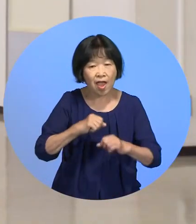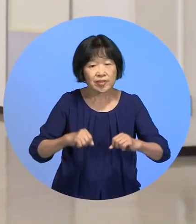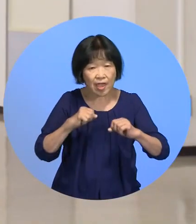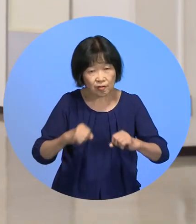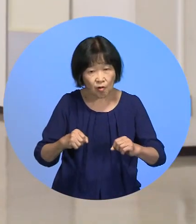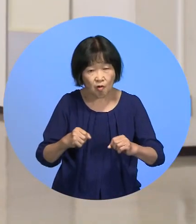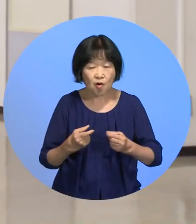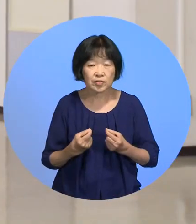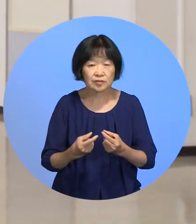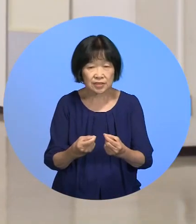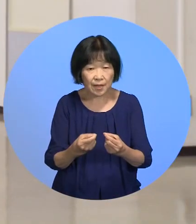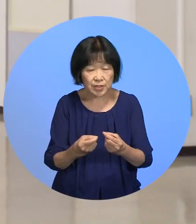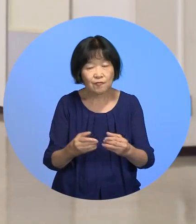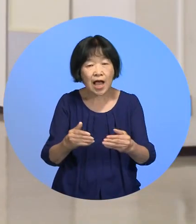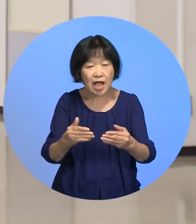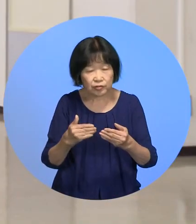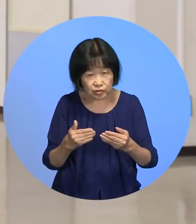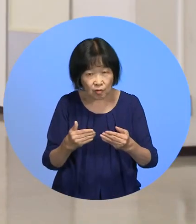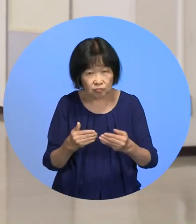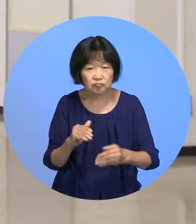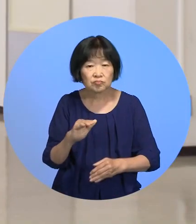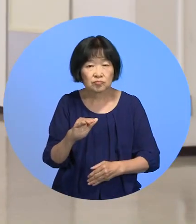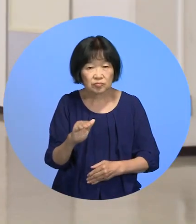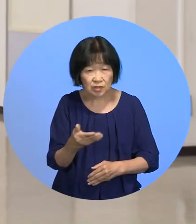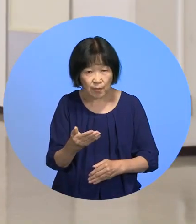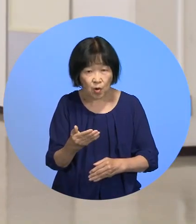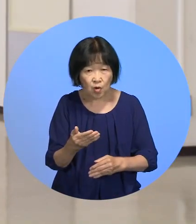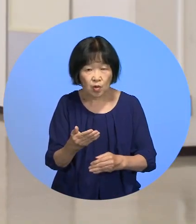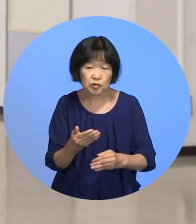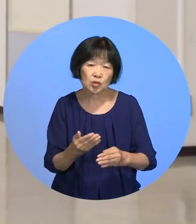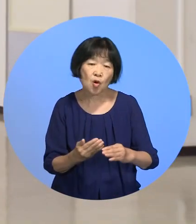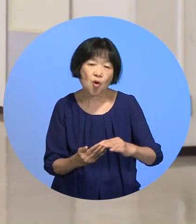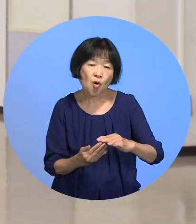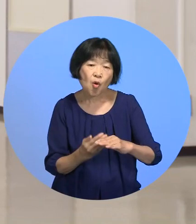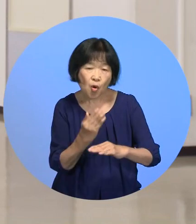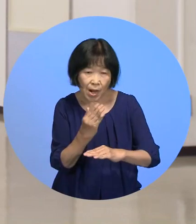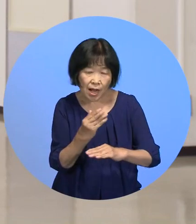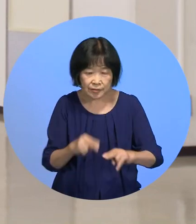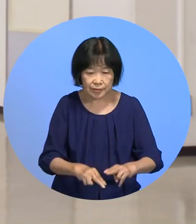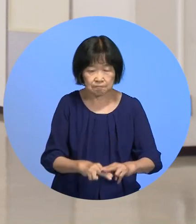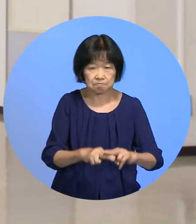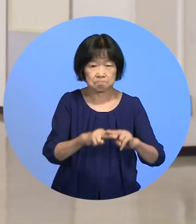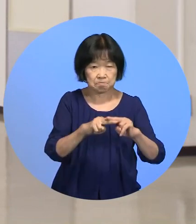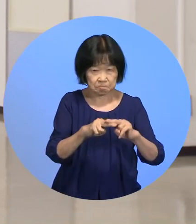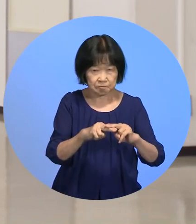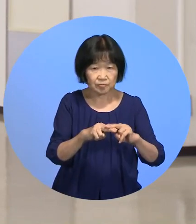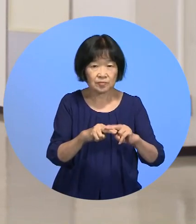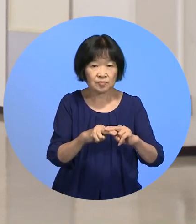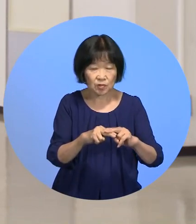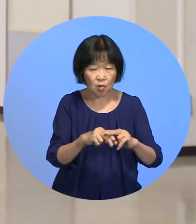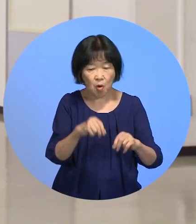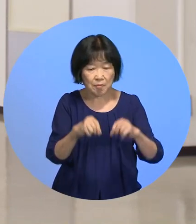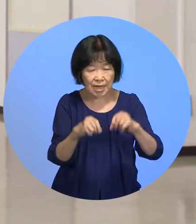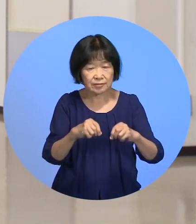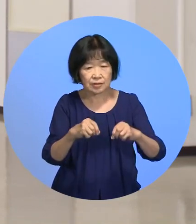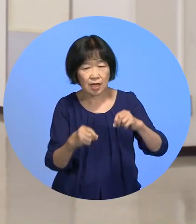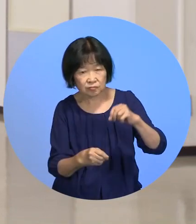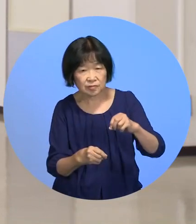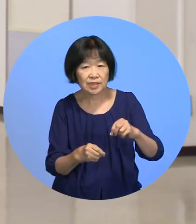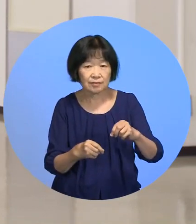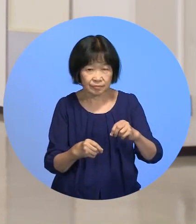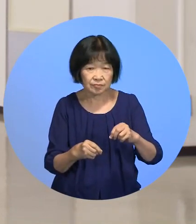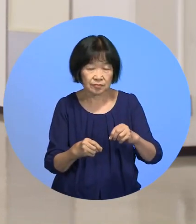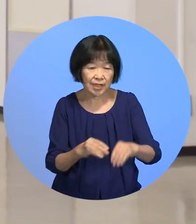健康を維持するためにも必要な物質ですが、内臓脂肪が過剰に蓄積すると分泌のバランスが崩